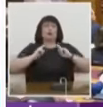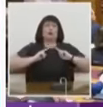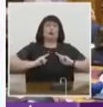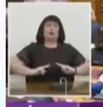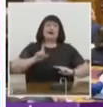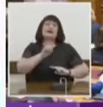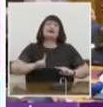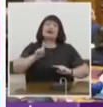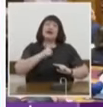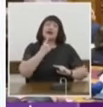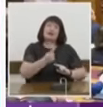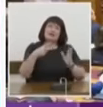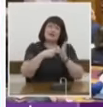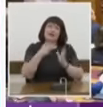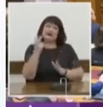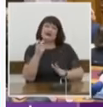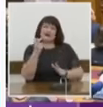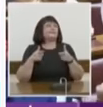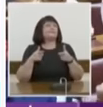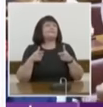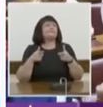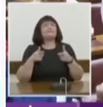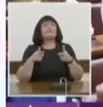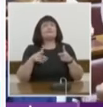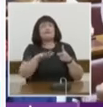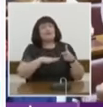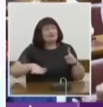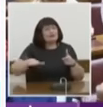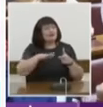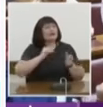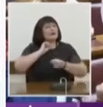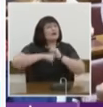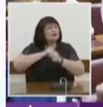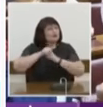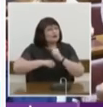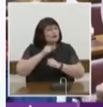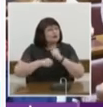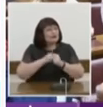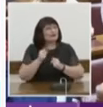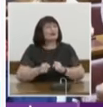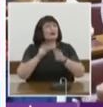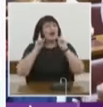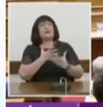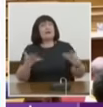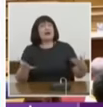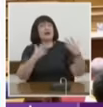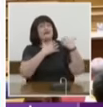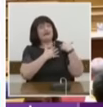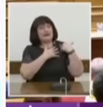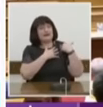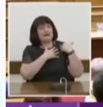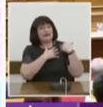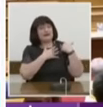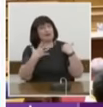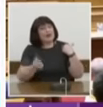χώρα που το διακομιδη ε πλέον ο κύριος μητσοτάκης αν και το καπηλεύτηκαν αυτό αρχικ λέγοντας μένουμε ευρώπη και τα λπ τ λο αυτό αντιλαμβάνεσαι τι είναι διακο μαδημένο λοιπόν είναι στο τραπέζι το εξ